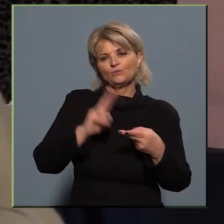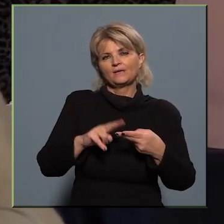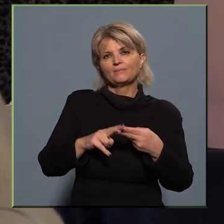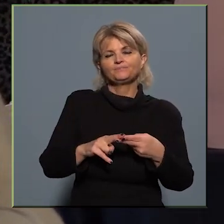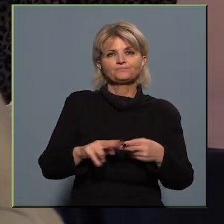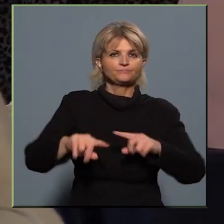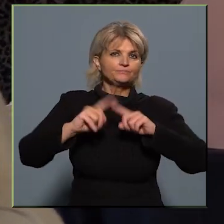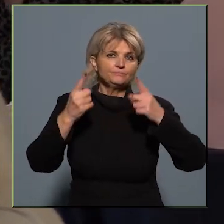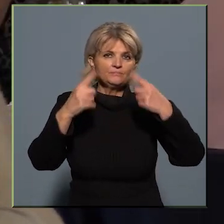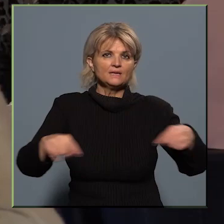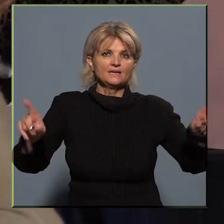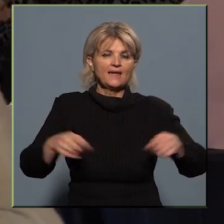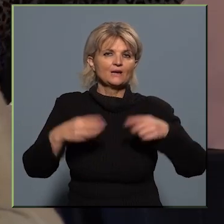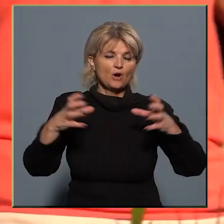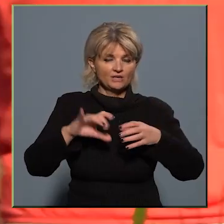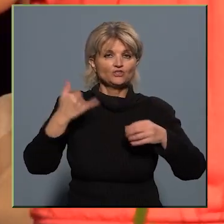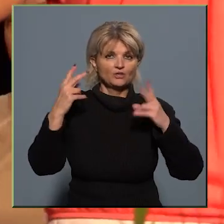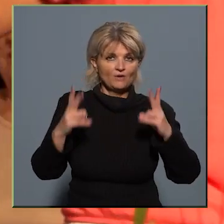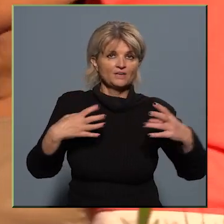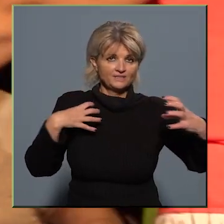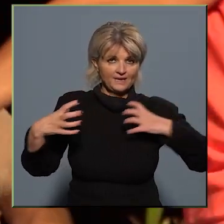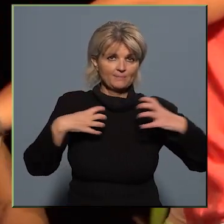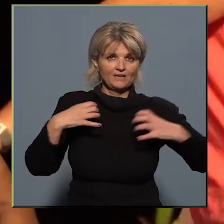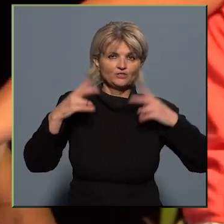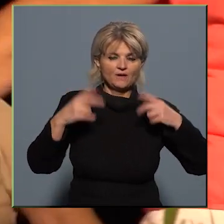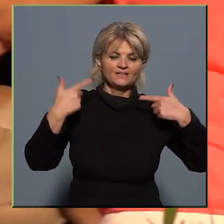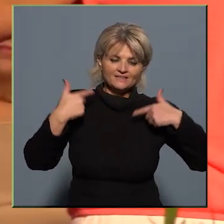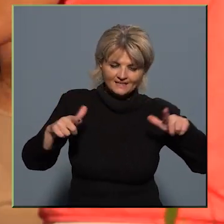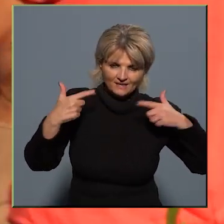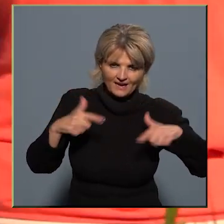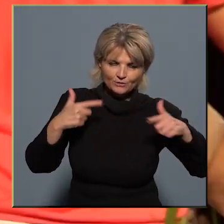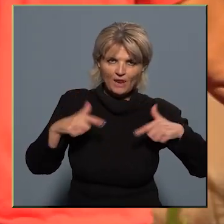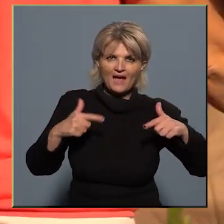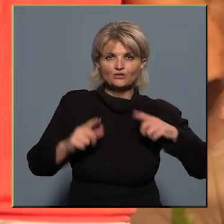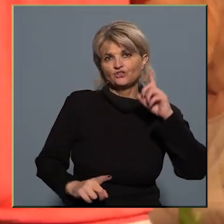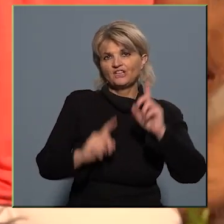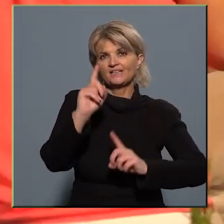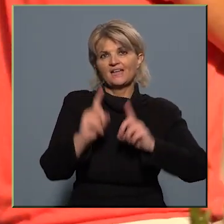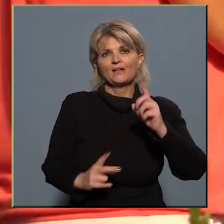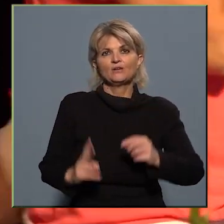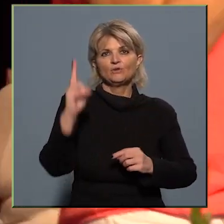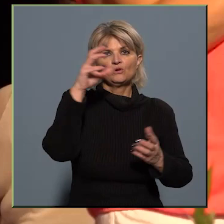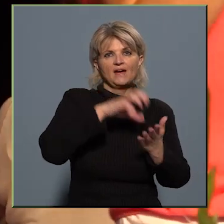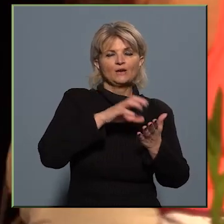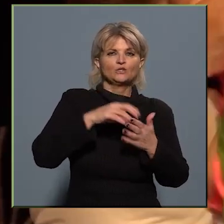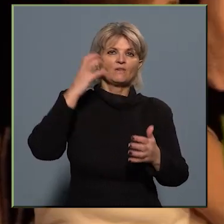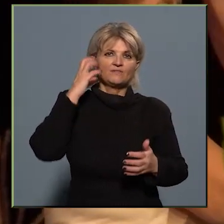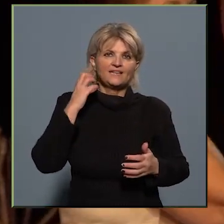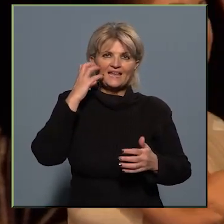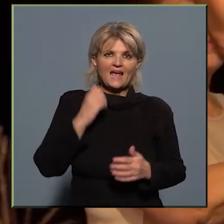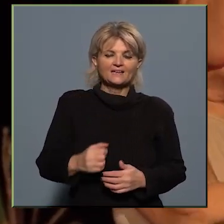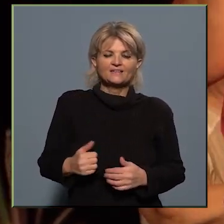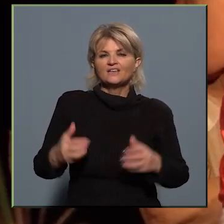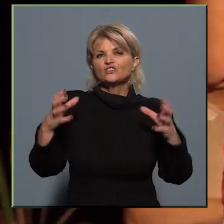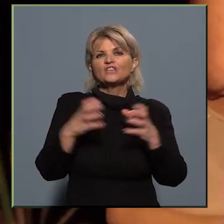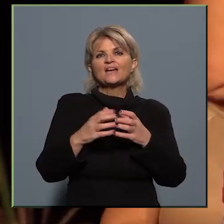olyan klub, amelyiknek énekkara is van fellépésekkel, kirándulások, kisebb-nagyobb séták a fővárosba vagy vidéken, és